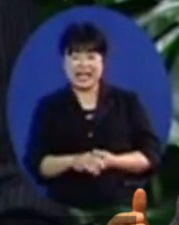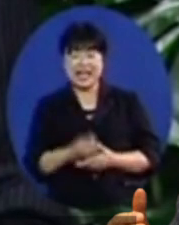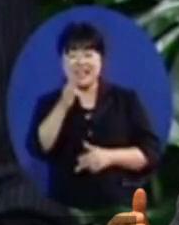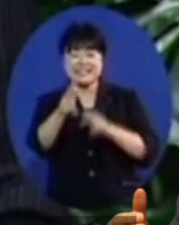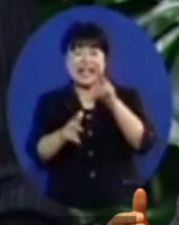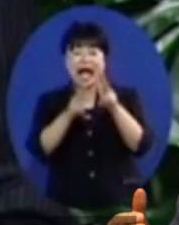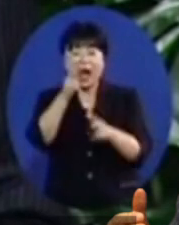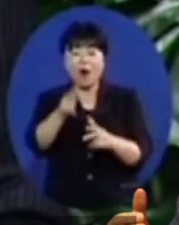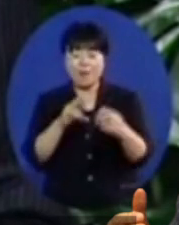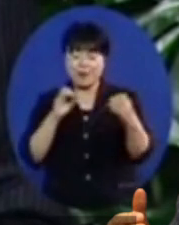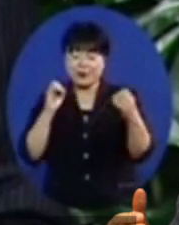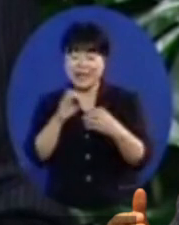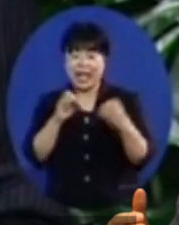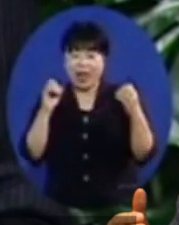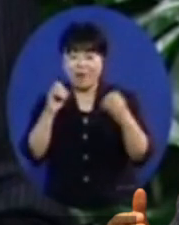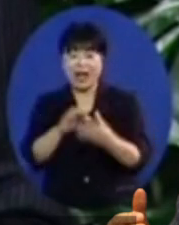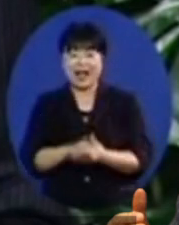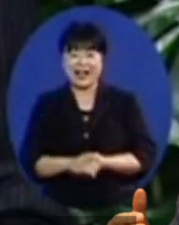사업적인 대화 속에서